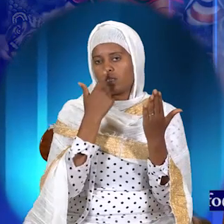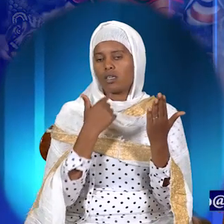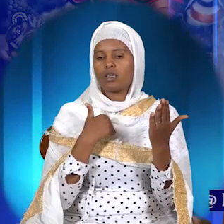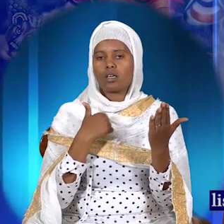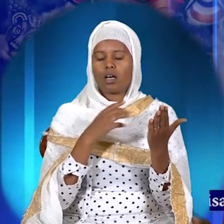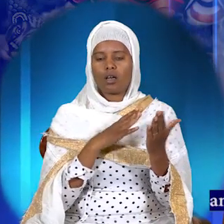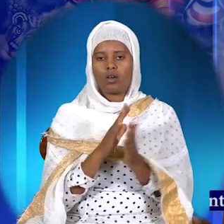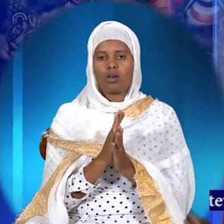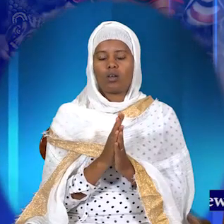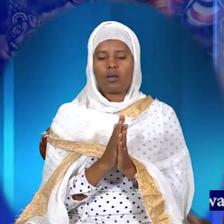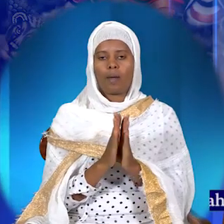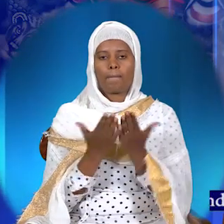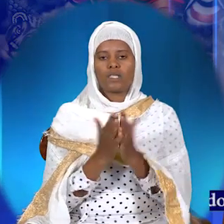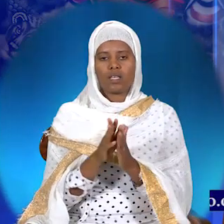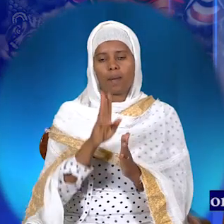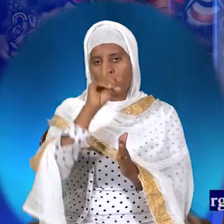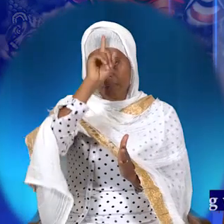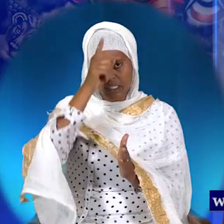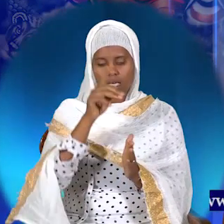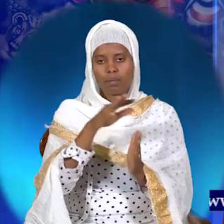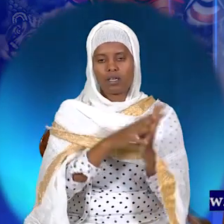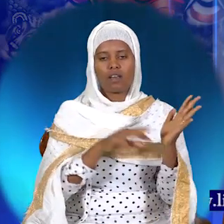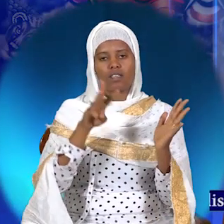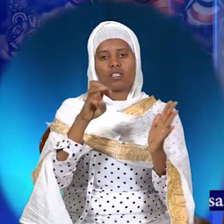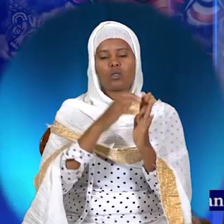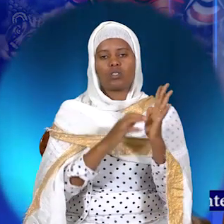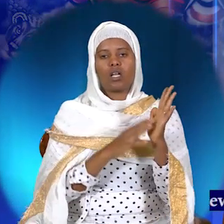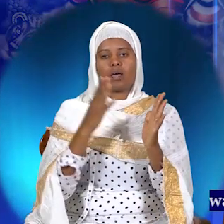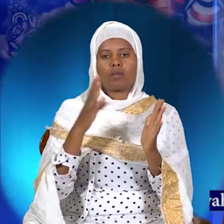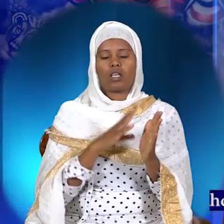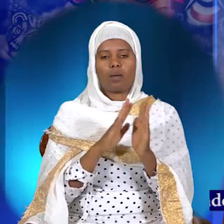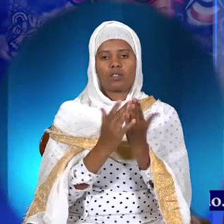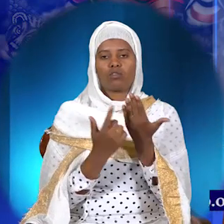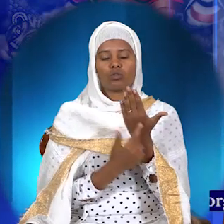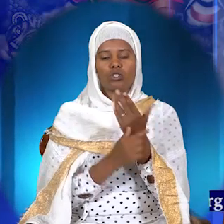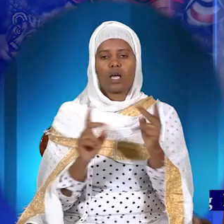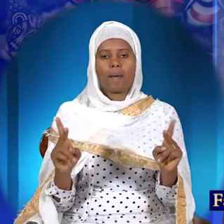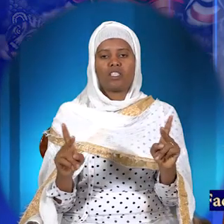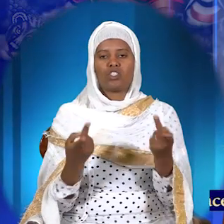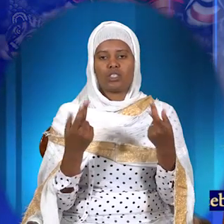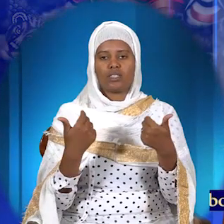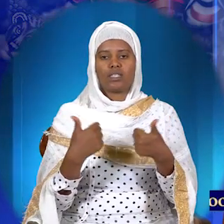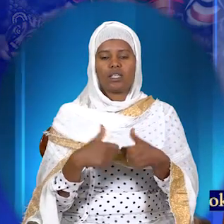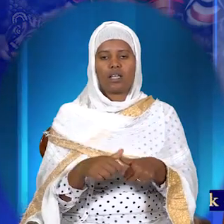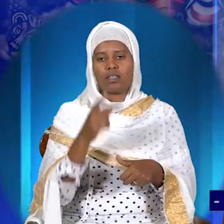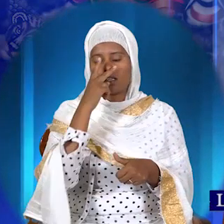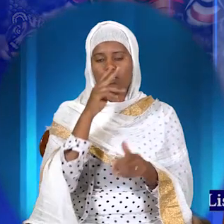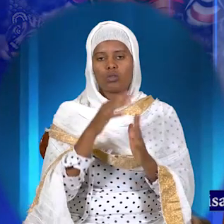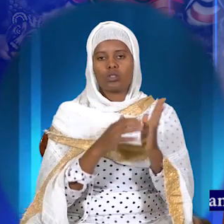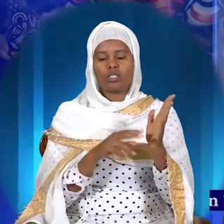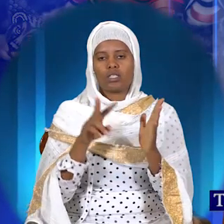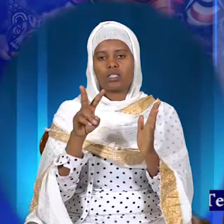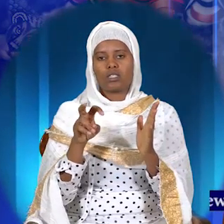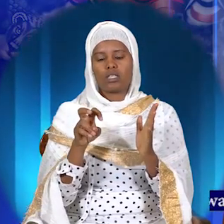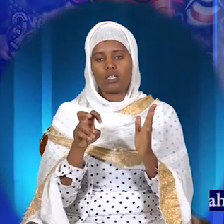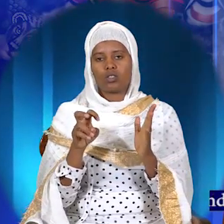መፅሓፍ ምሳሌ ምዕራፍ 30 ፍቕዲ 4 ገሊፅዎ ኣሎ። ኣብ መፅሓፍ ቅዱስ ኣብ ሓዲሳት እውን እንተዳ ርኢና ኣብ